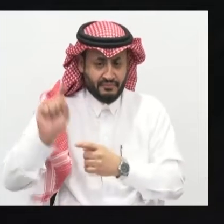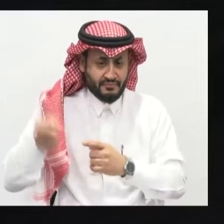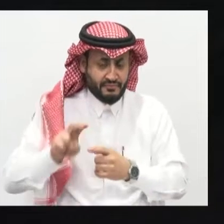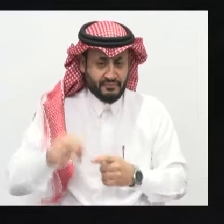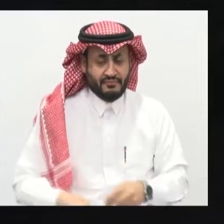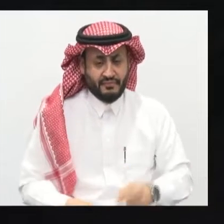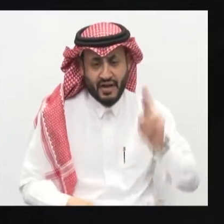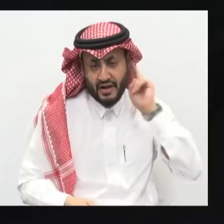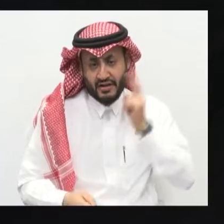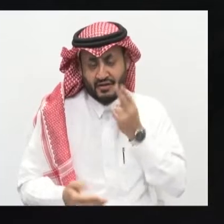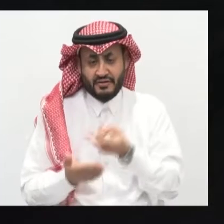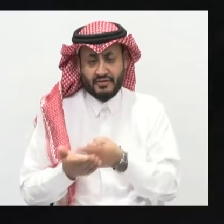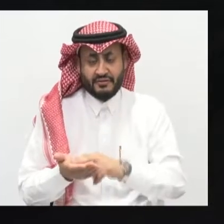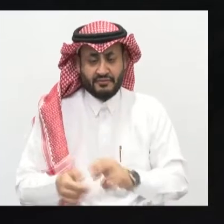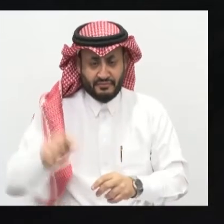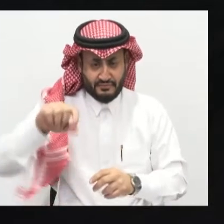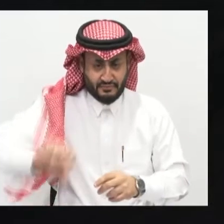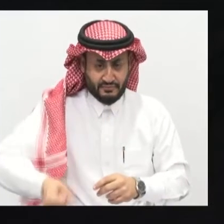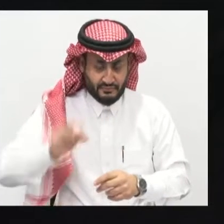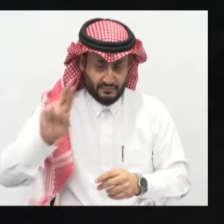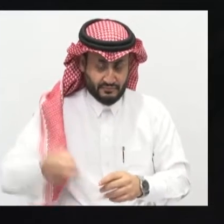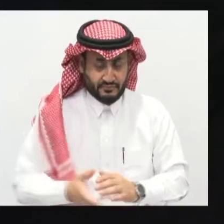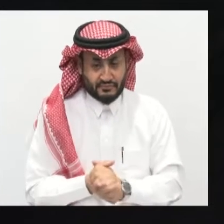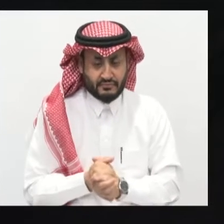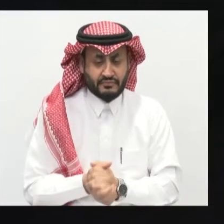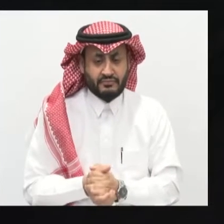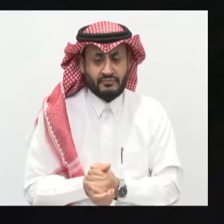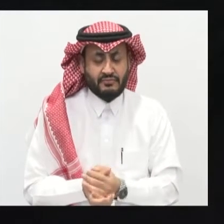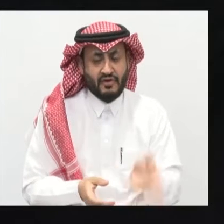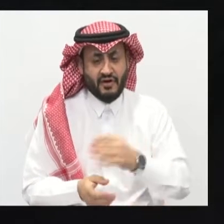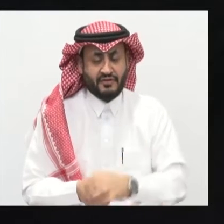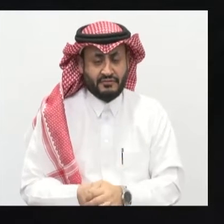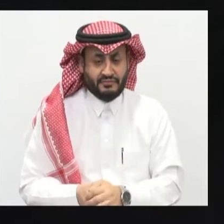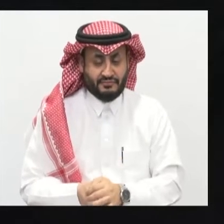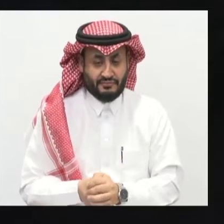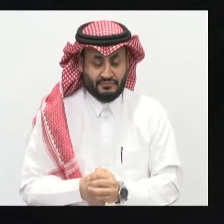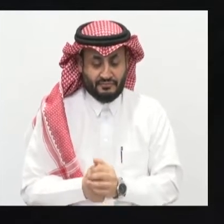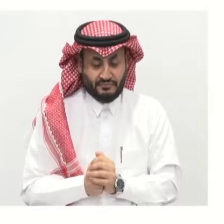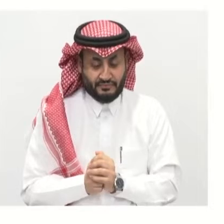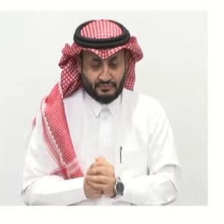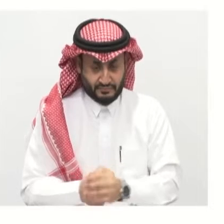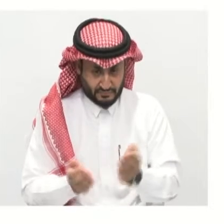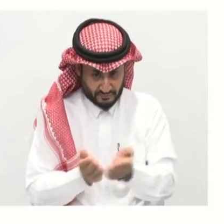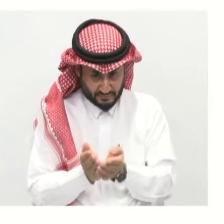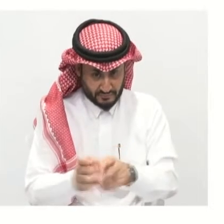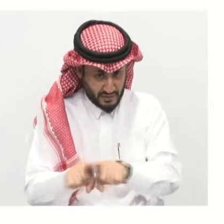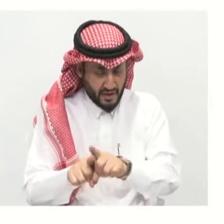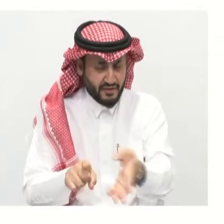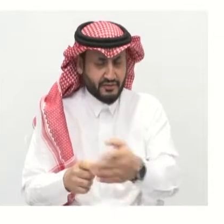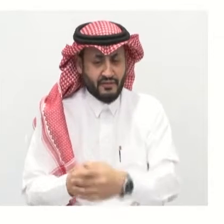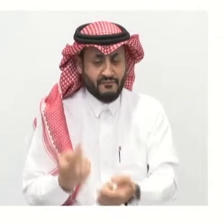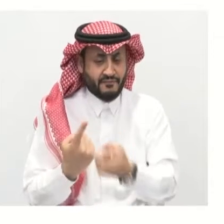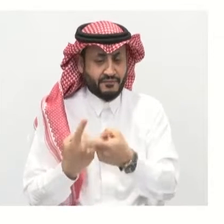الإشارة الأستاذ فواز العقيل. As always, it's a pleasure. So let's quickly go over our classroom agreements. Please make sure to have